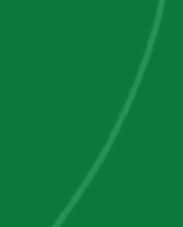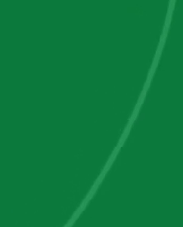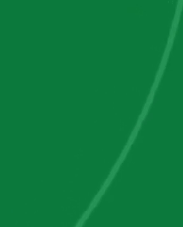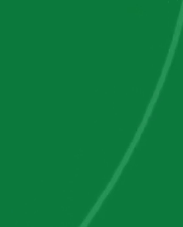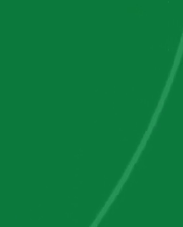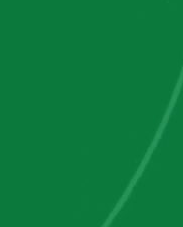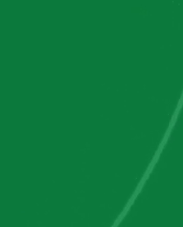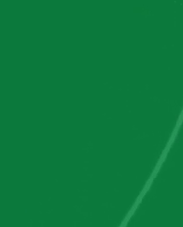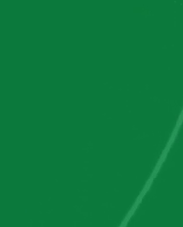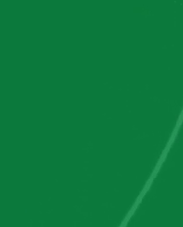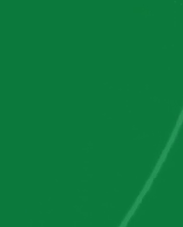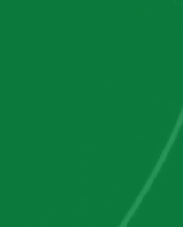Дякую за перегляд!